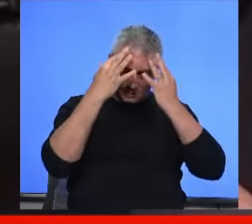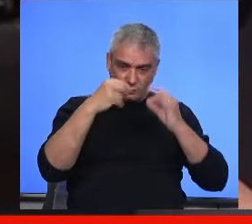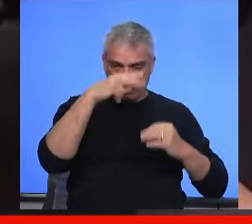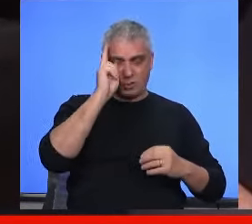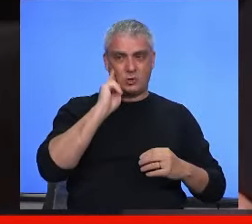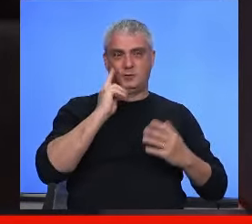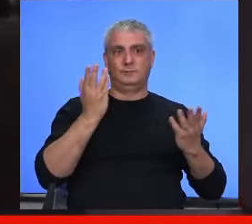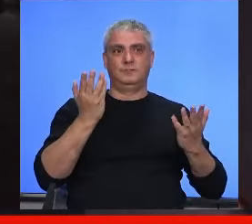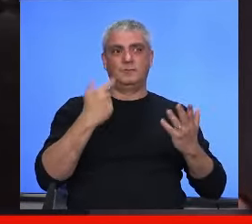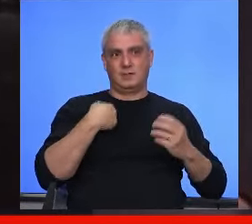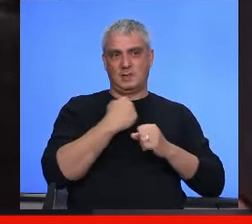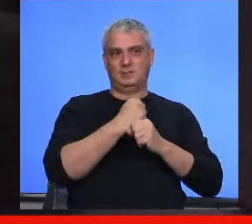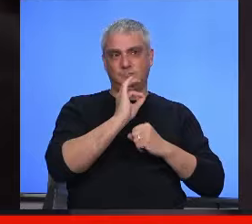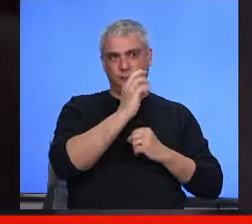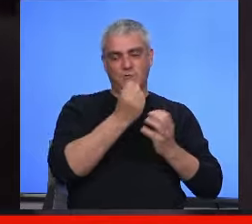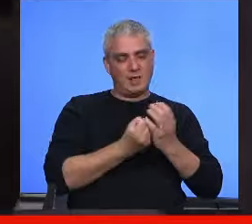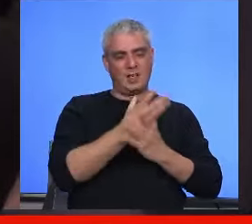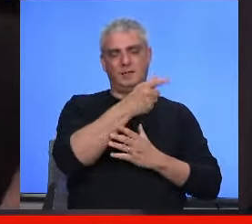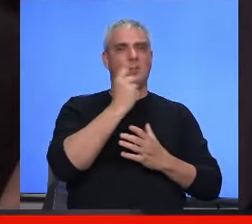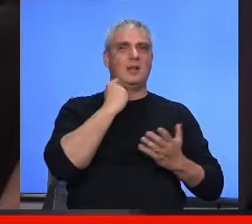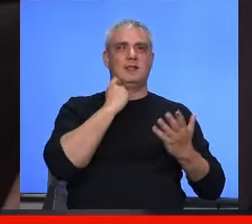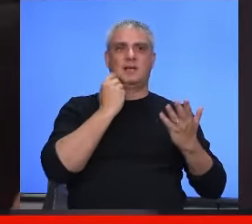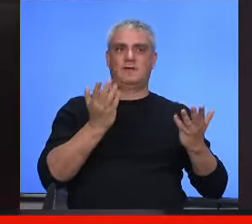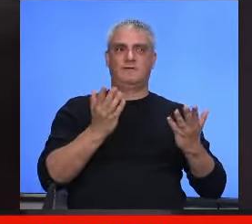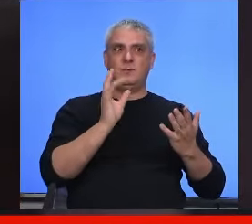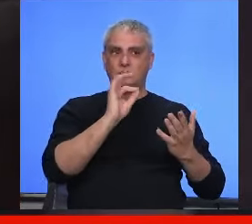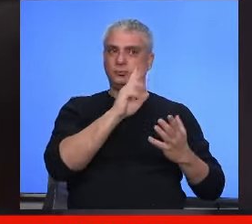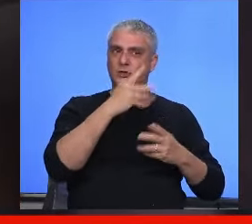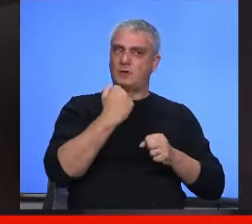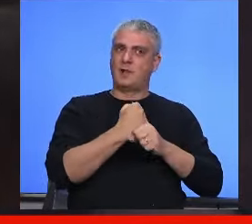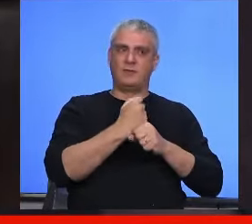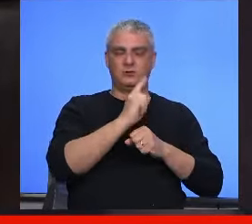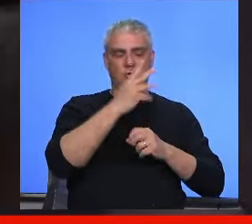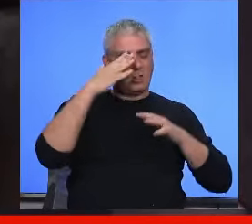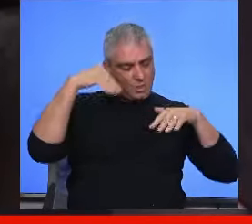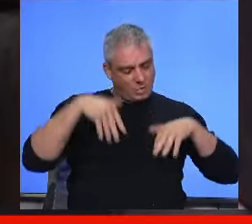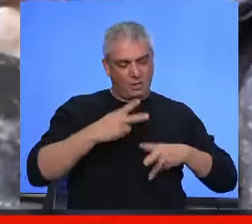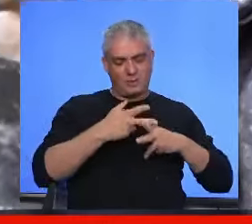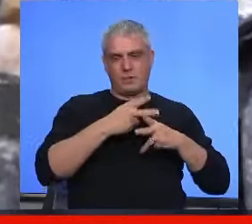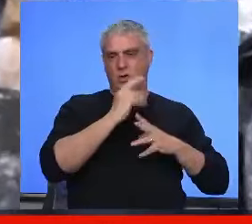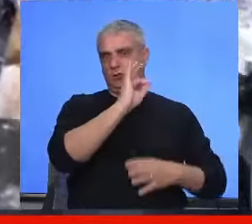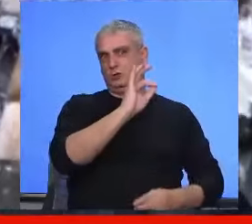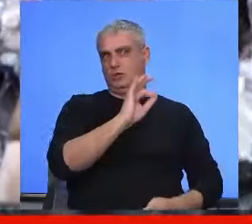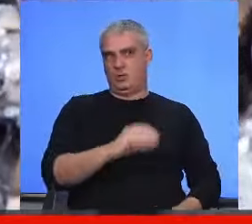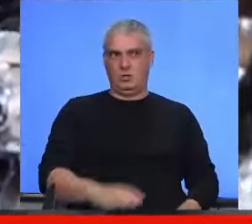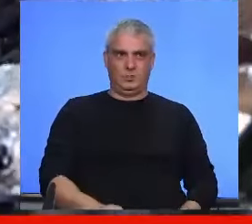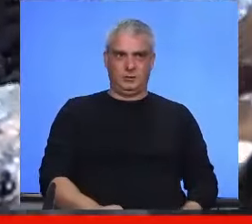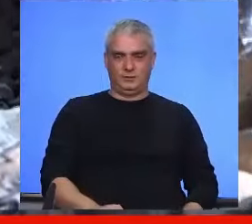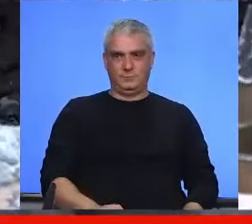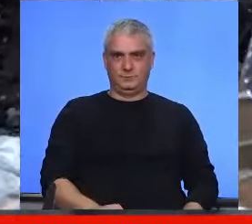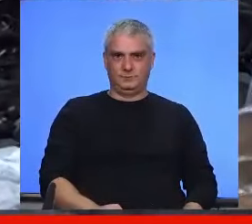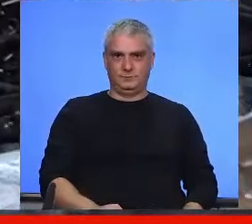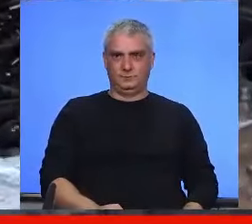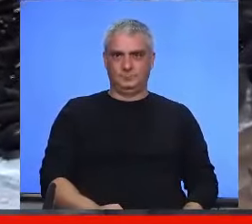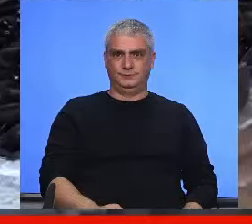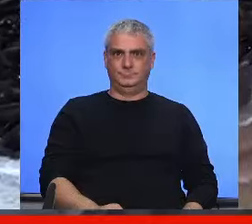הורים, זה מה שעשיתי כדי להקים לו יקב, כדי שיהיה לו במה להתעסק ולא ישקע בחולי שלו.